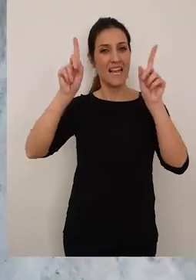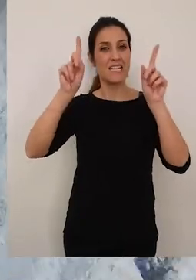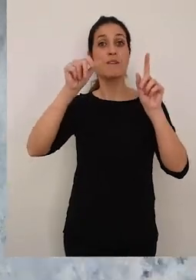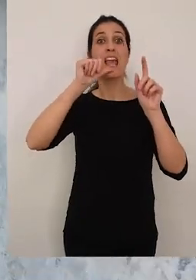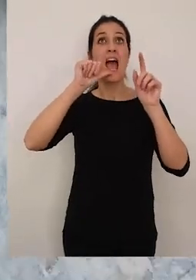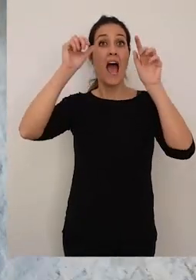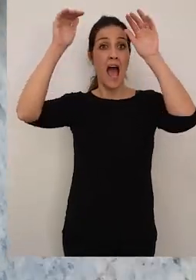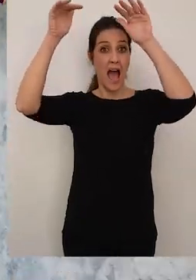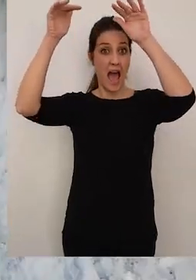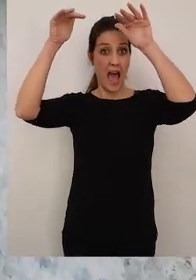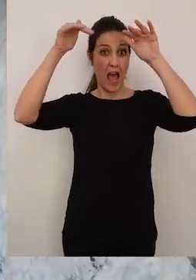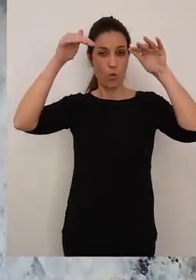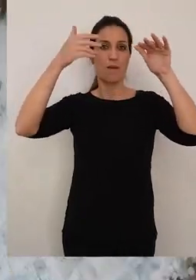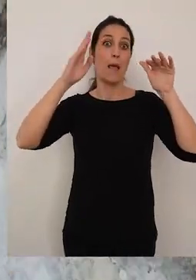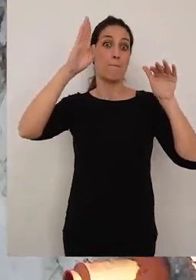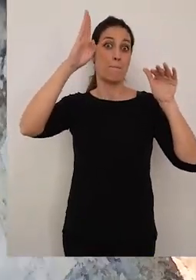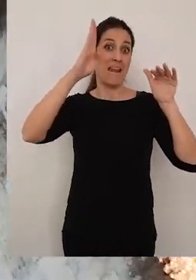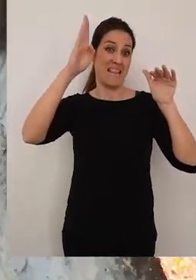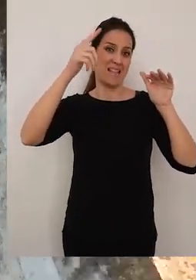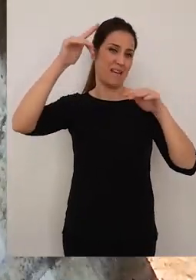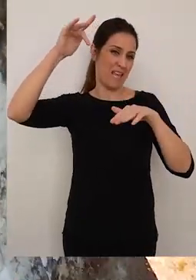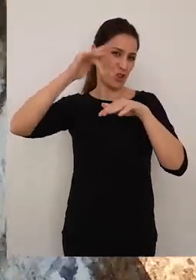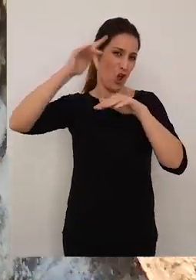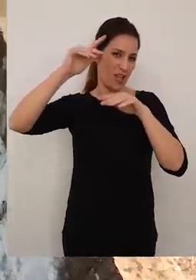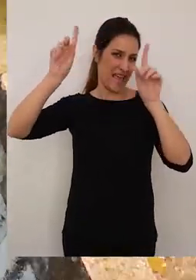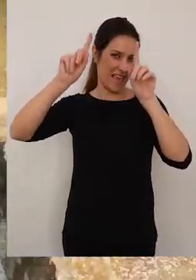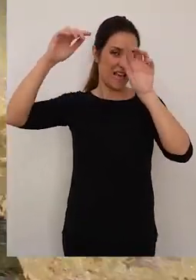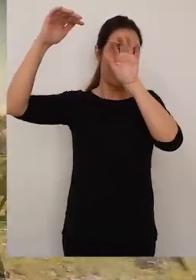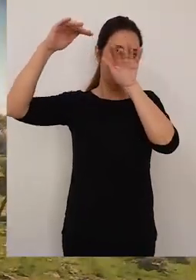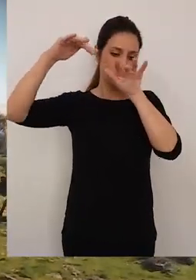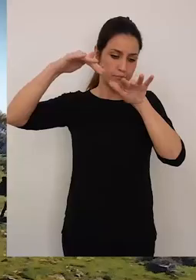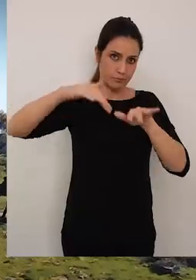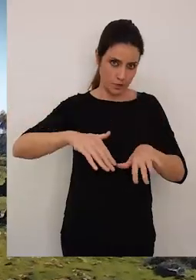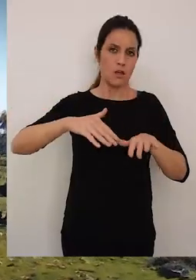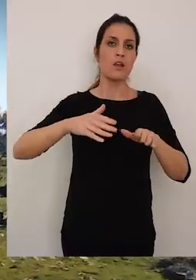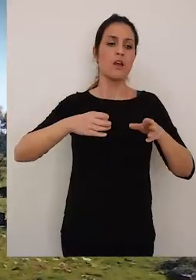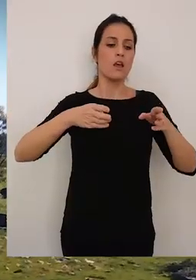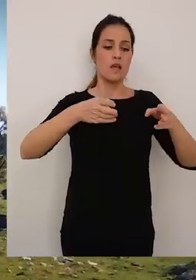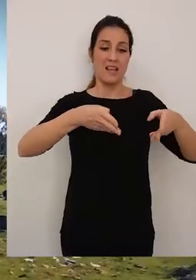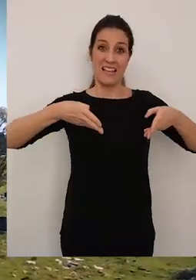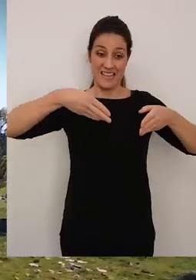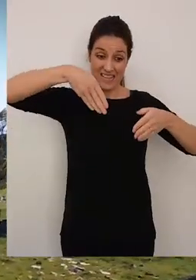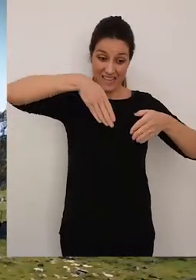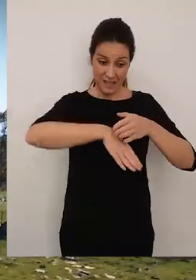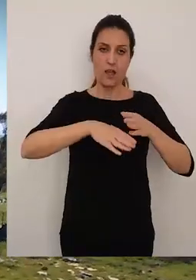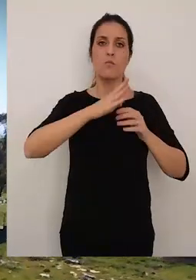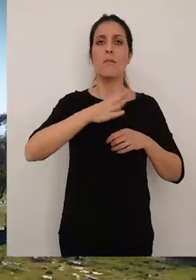tetto, benedetta dopo aver toccato l'edificio sacro, avrebbe garantito alle sepolture un'ulteriore benedizione.